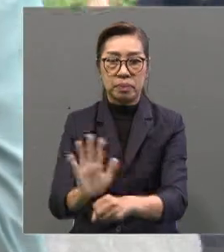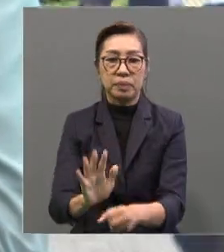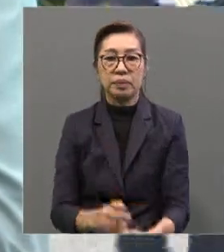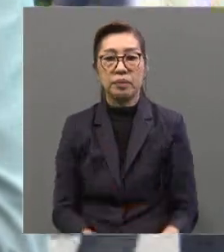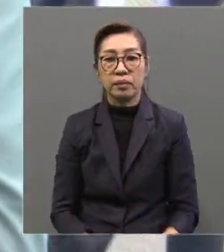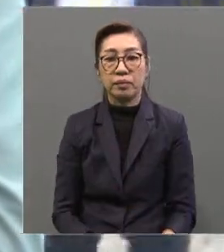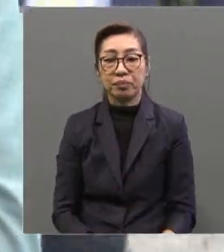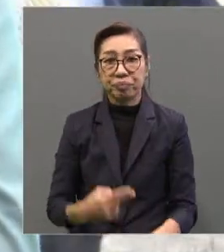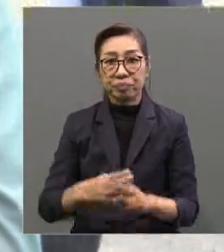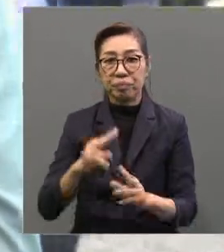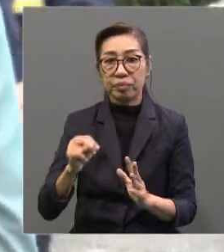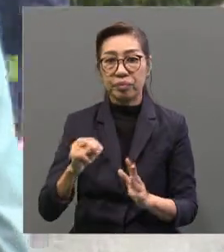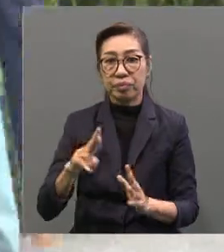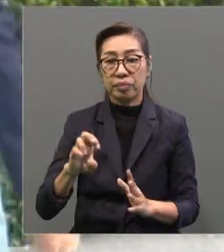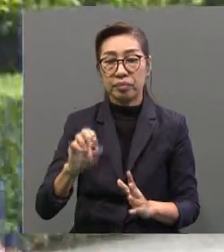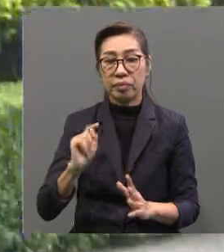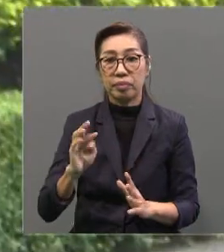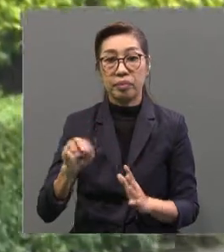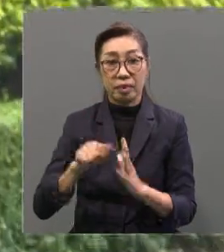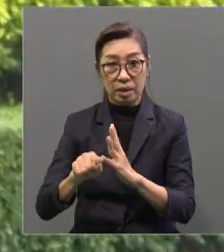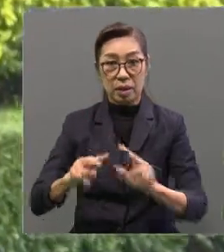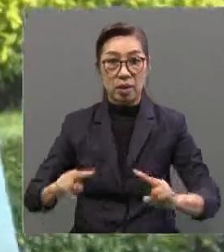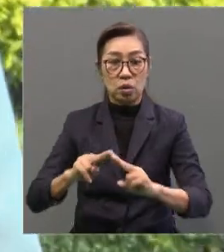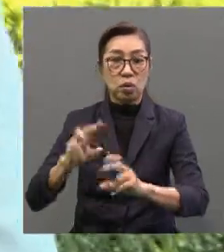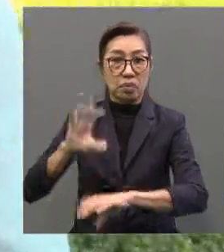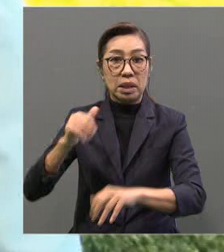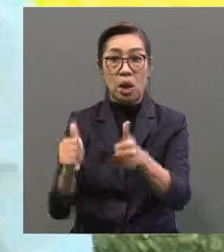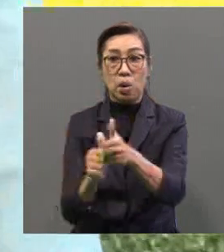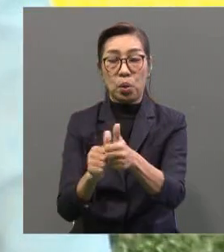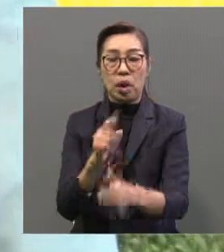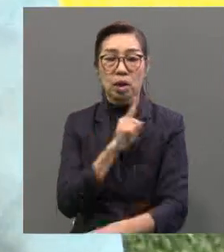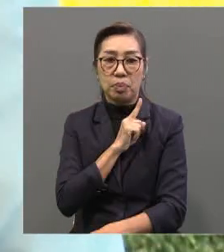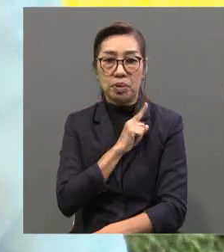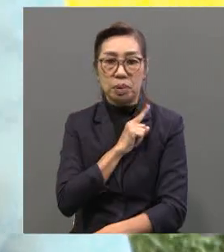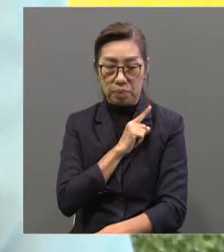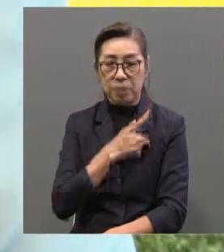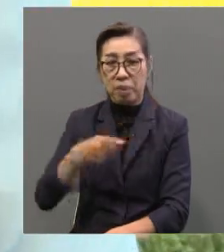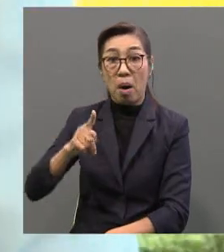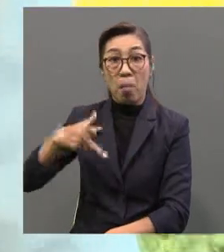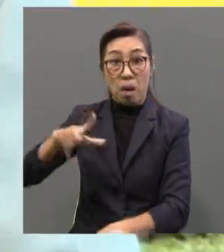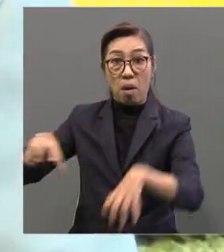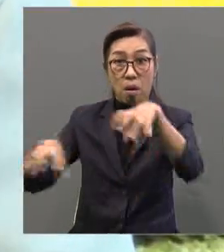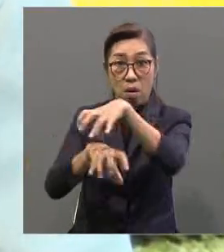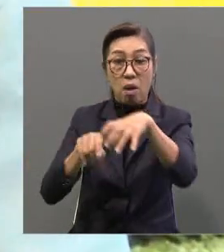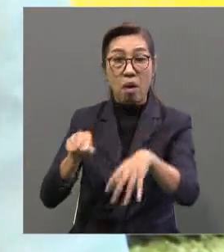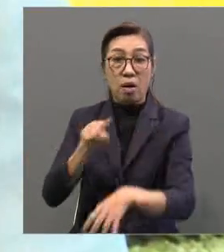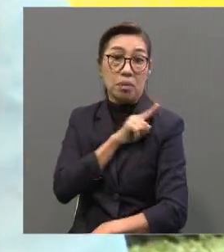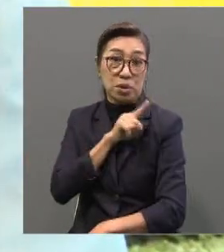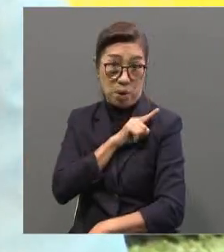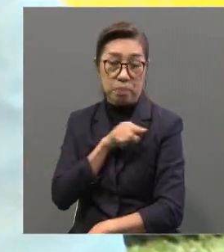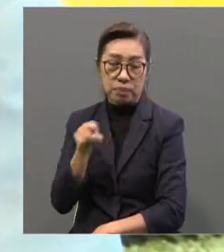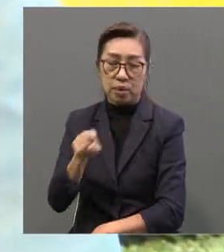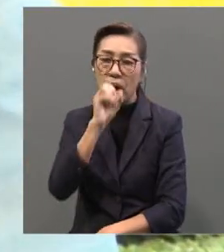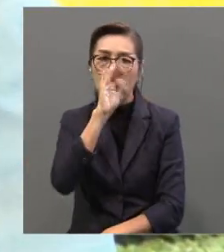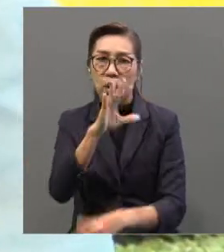ขณะที่นายนฤทธิ์ขำนุรักษ์ครับรัฐมนตรีช่วยว่าการกระทรวงมหาดไทยในฐานะที่ดูแลกรมป้องกันและบรรเทาสาธารณภัยหรือว่าปภ.ก็บอกน